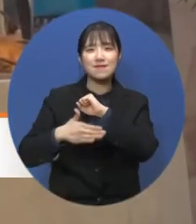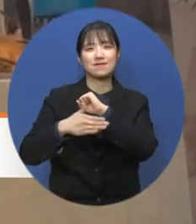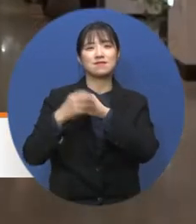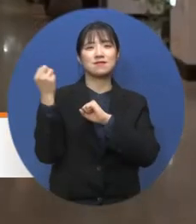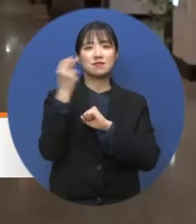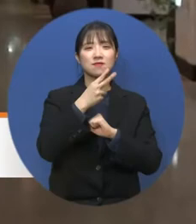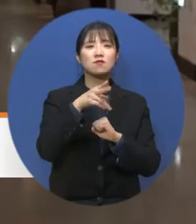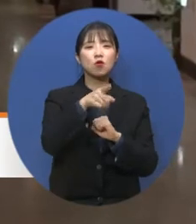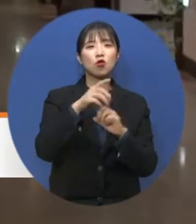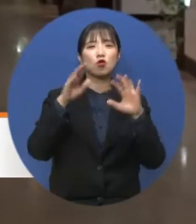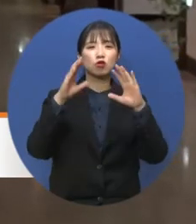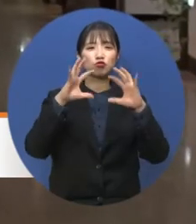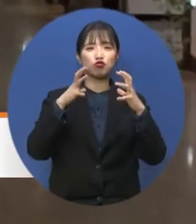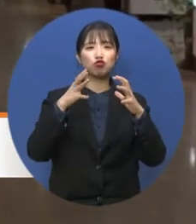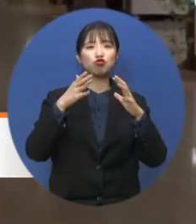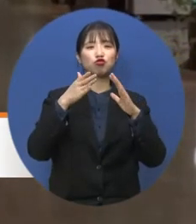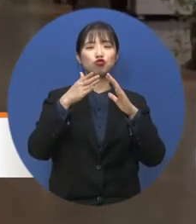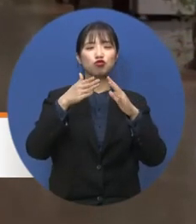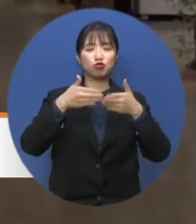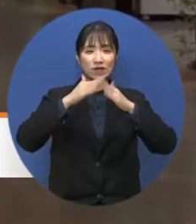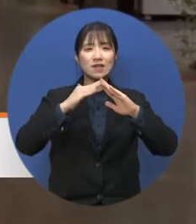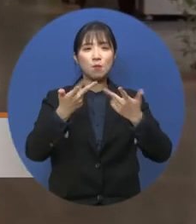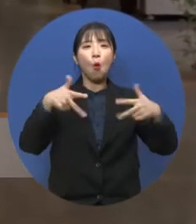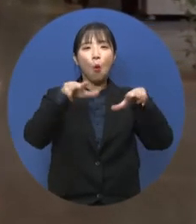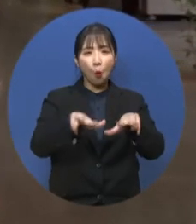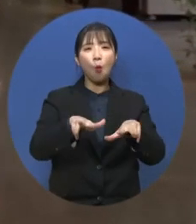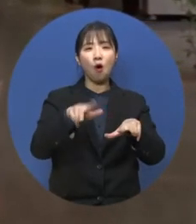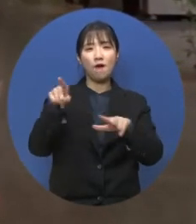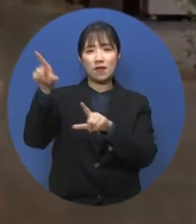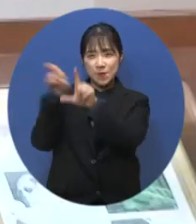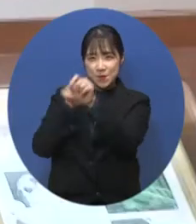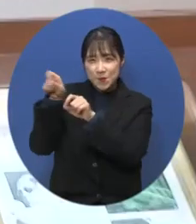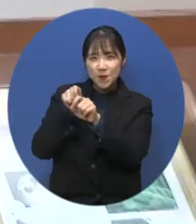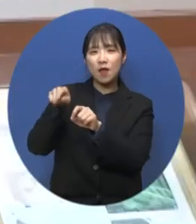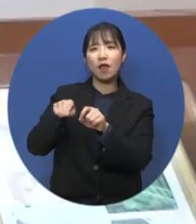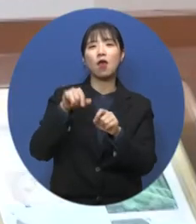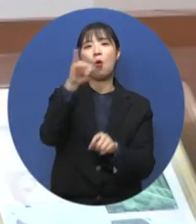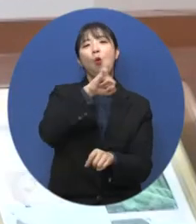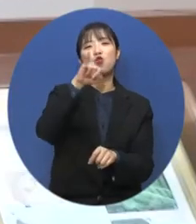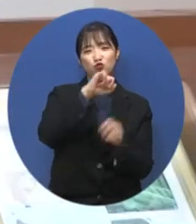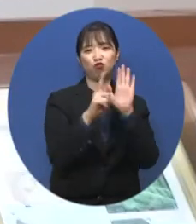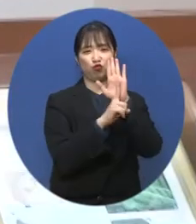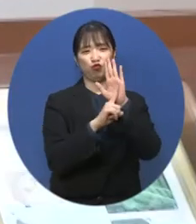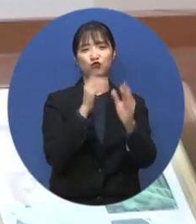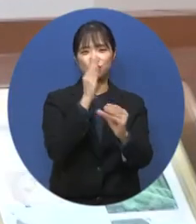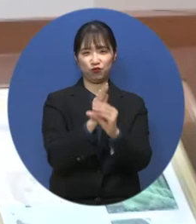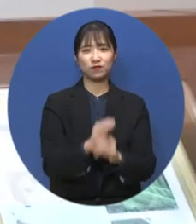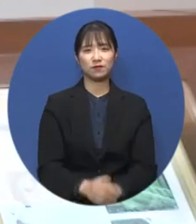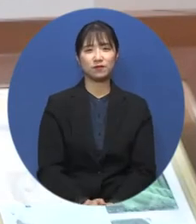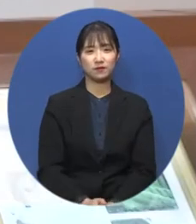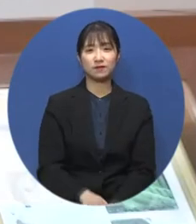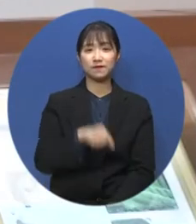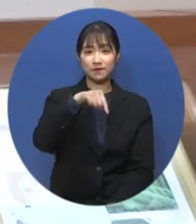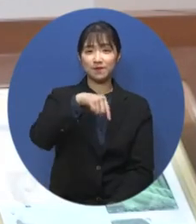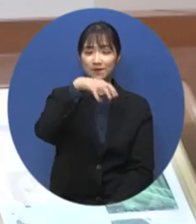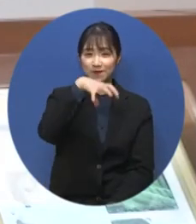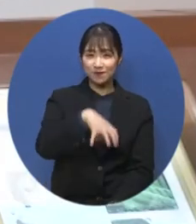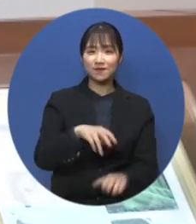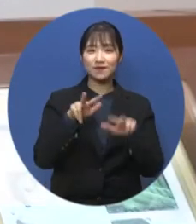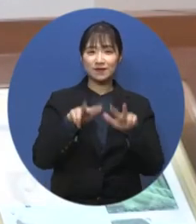변산반도 국립공원에서 채집한 곤충 실물이 전시되고 있습니다. 이번 그 부안 누에타운에서 열리는